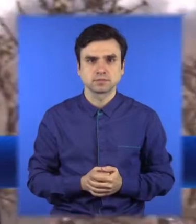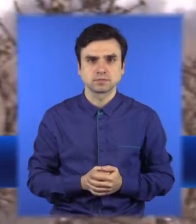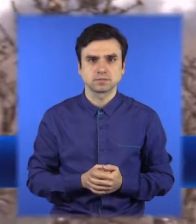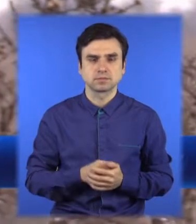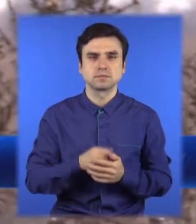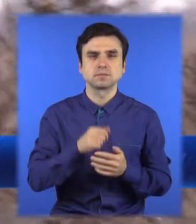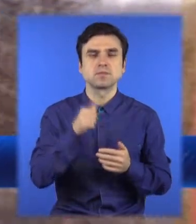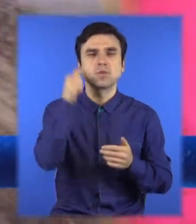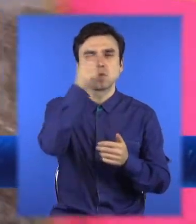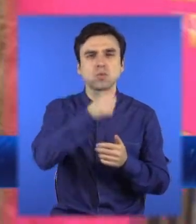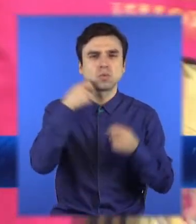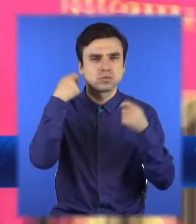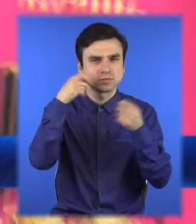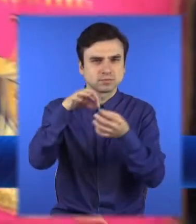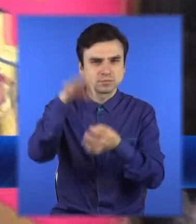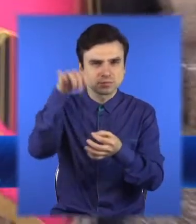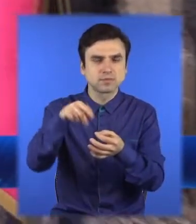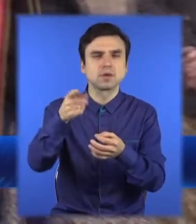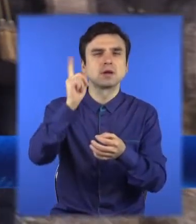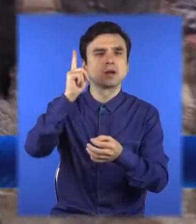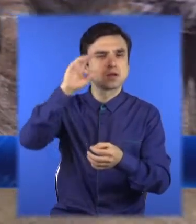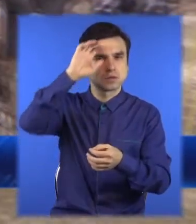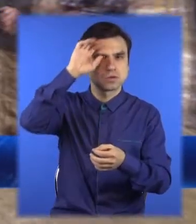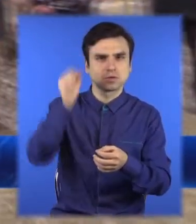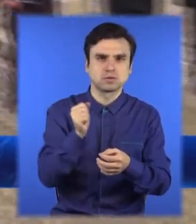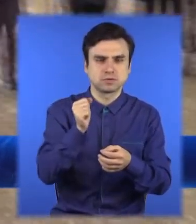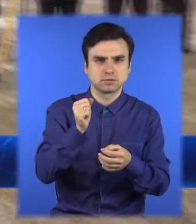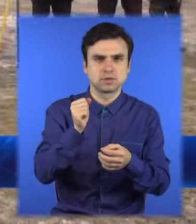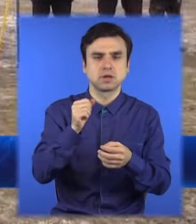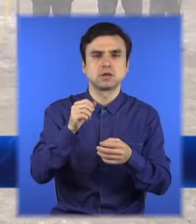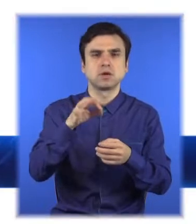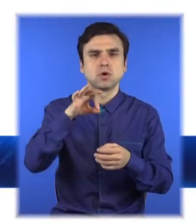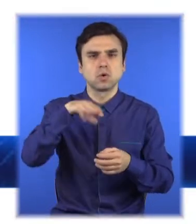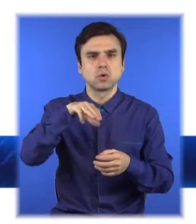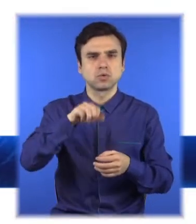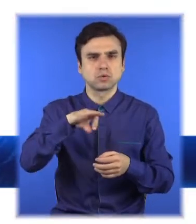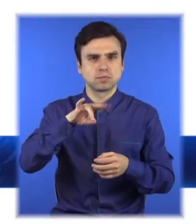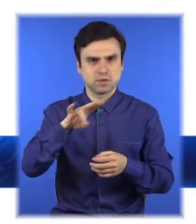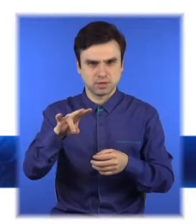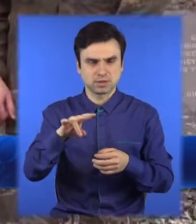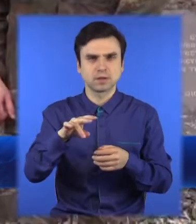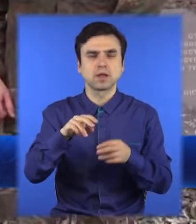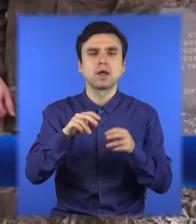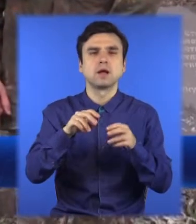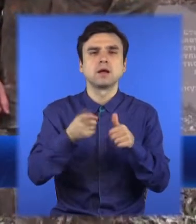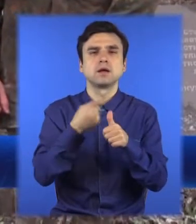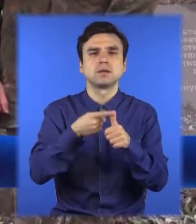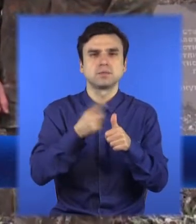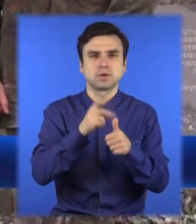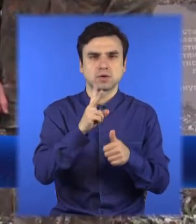річниці народження отамана представники козацьких та націоналістичних організацій вшанували пам'ять Костя Пестушка.